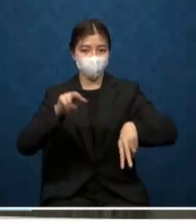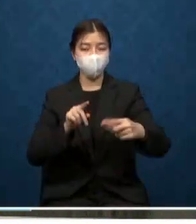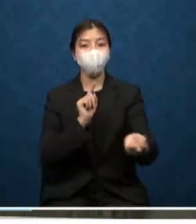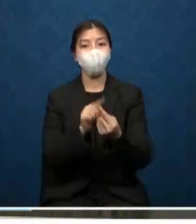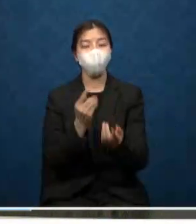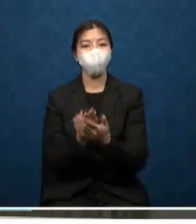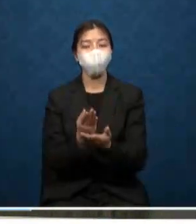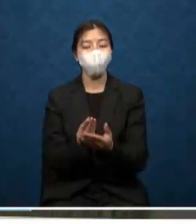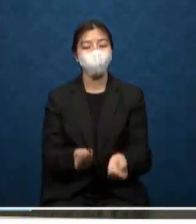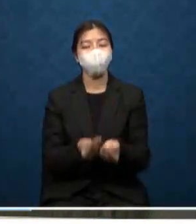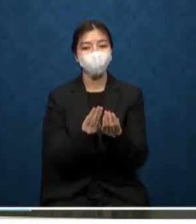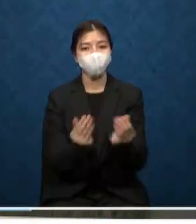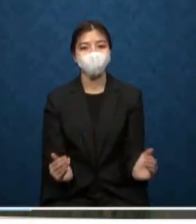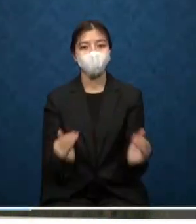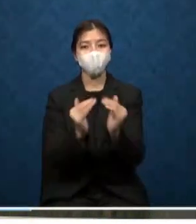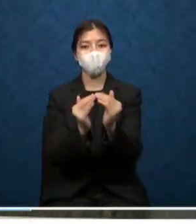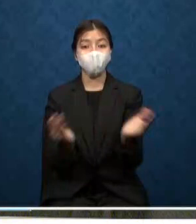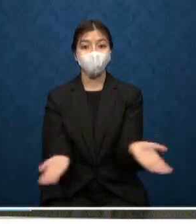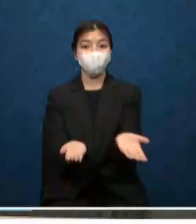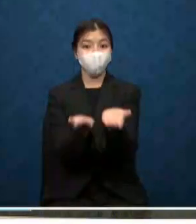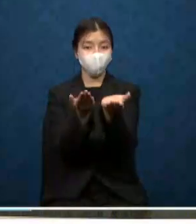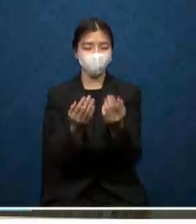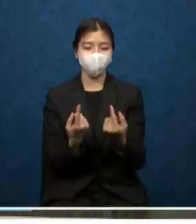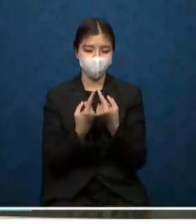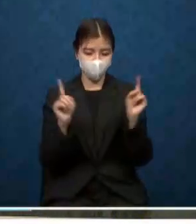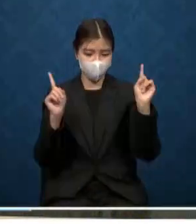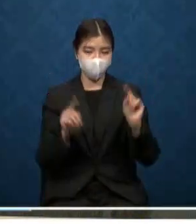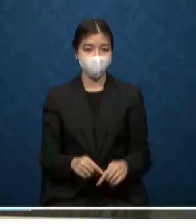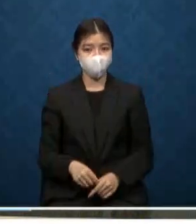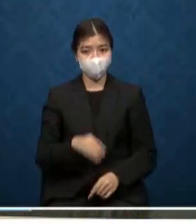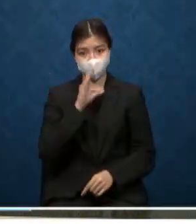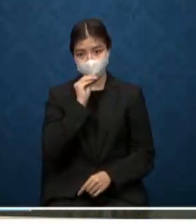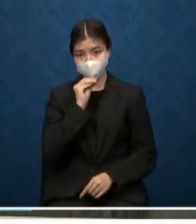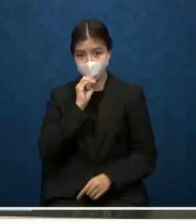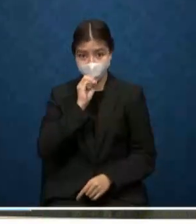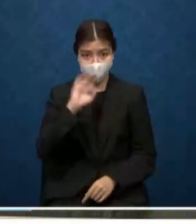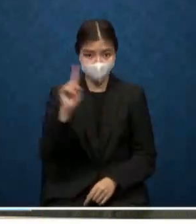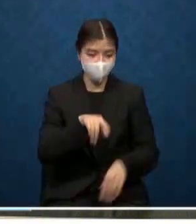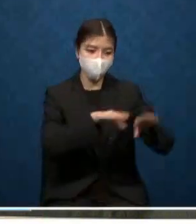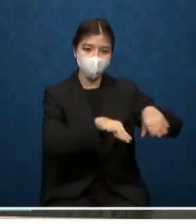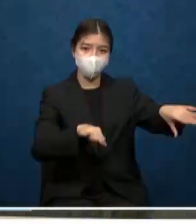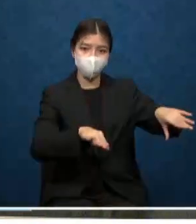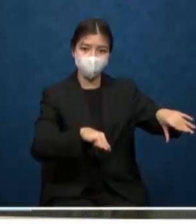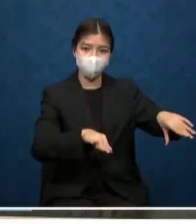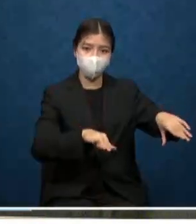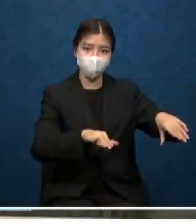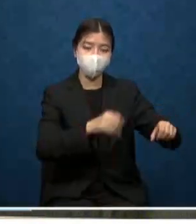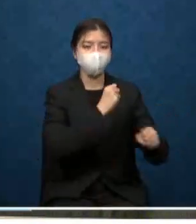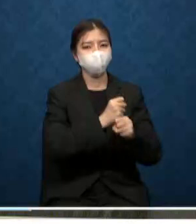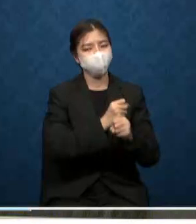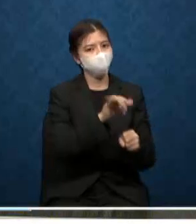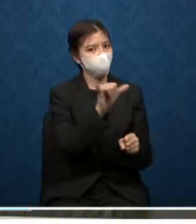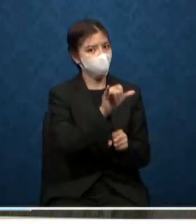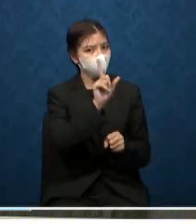ดสรรงบประมาณให้เท่าเทียมกันไม่ควรมีคำพูดว่าเด็กยังไม่ได้ทำงาน